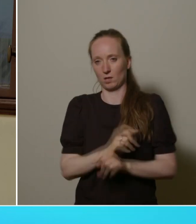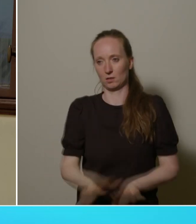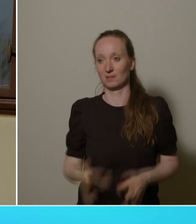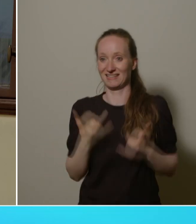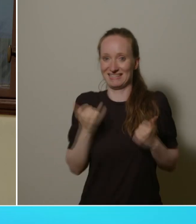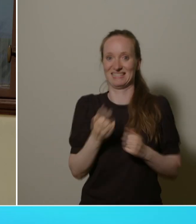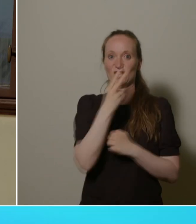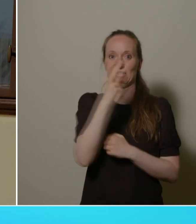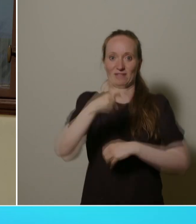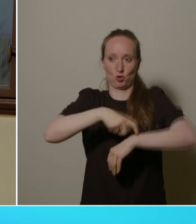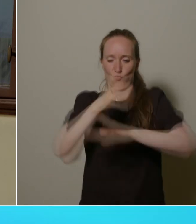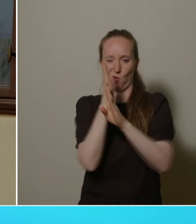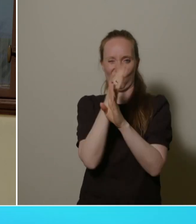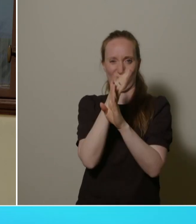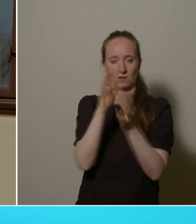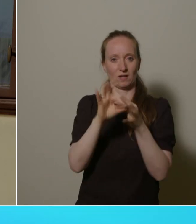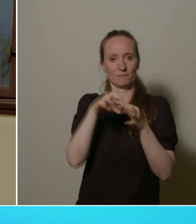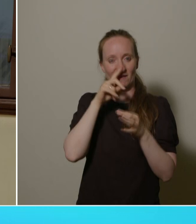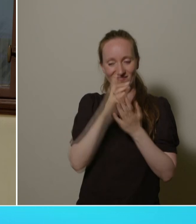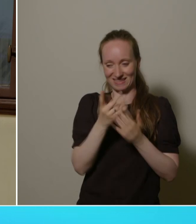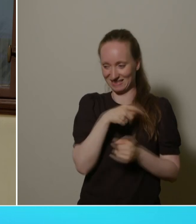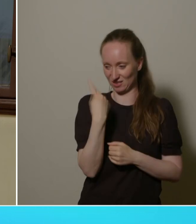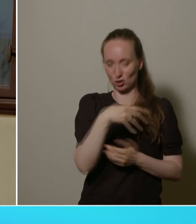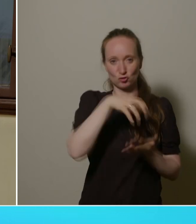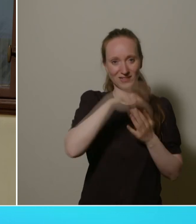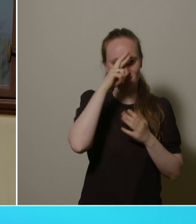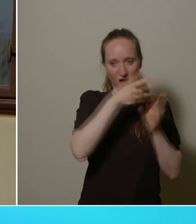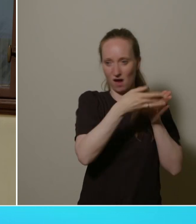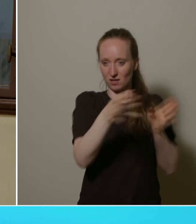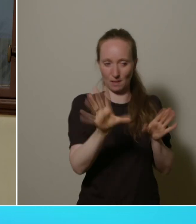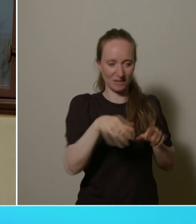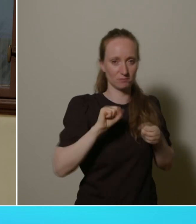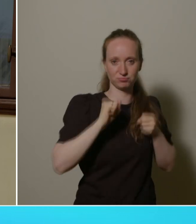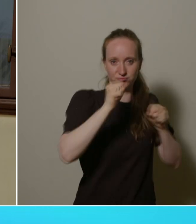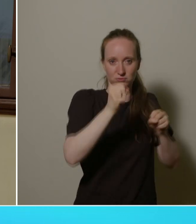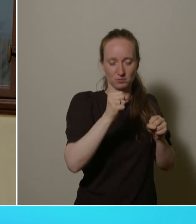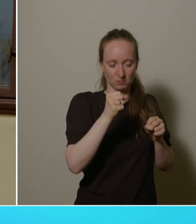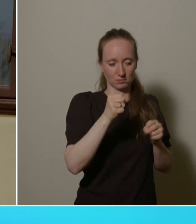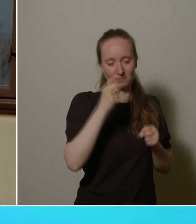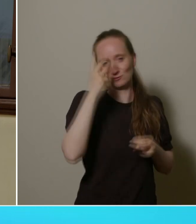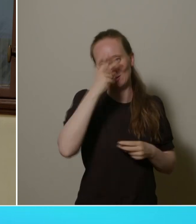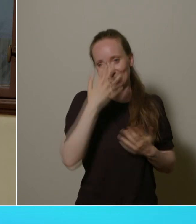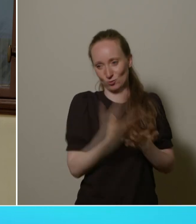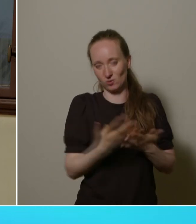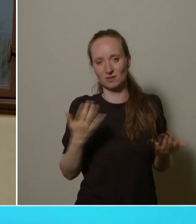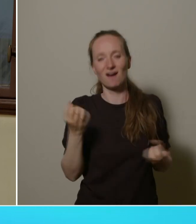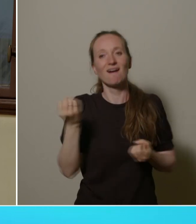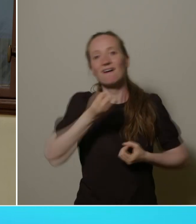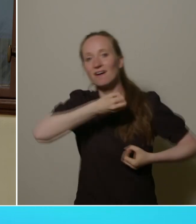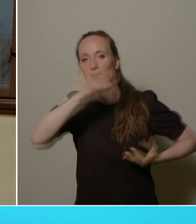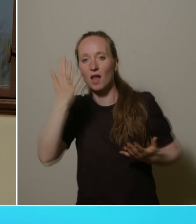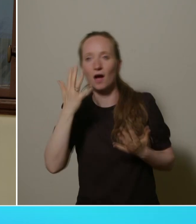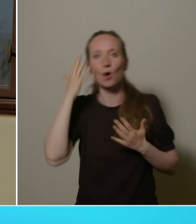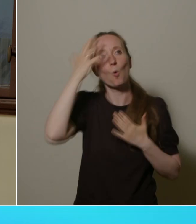für diejenigen, die immer noch bei uns beim Stadtrat mitwirken, wirkt das Thema nicht ironisch. Ich will es insofern natürlich nicht romantisieren, weil der